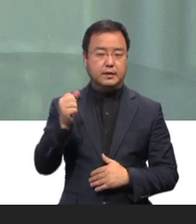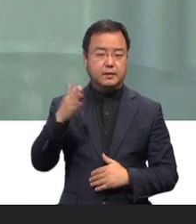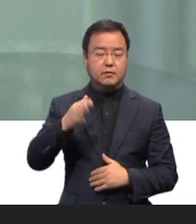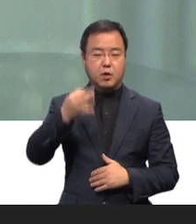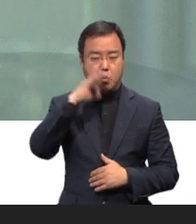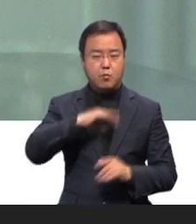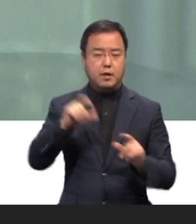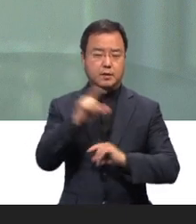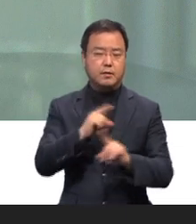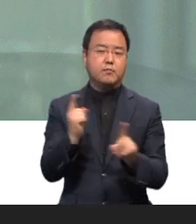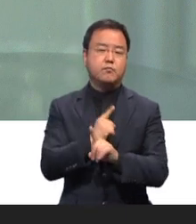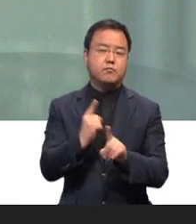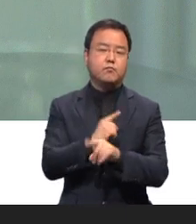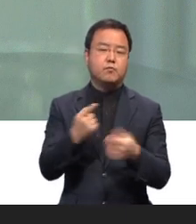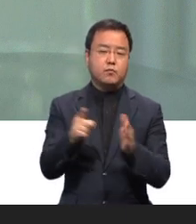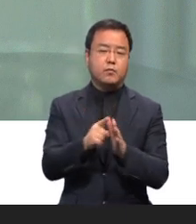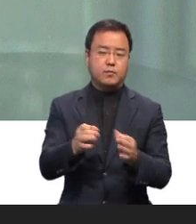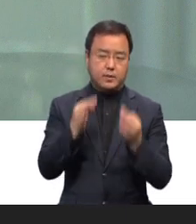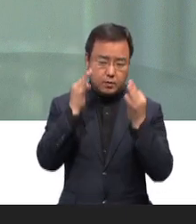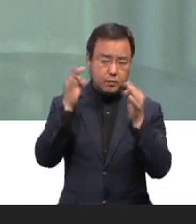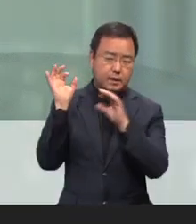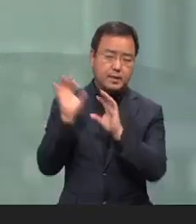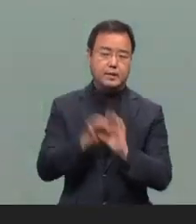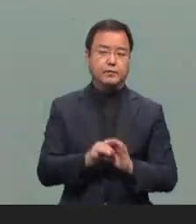power co